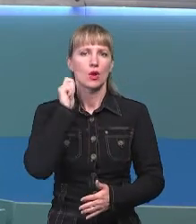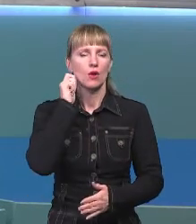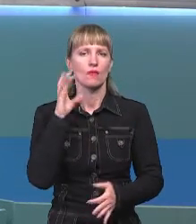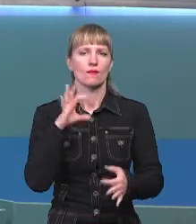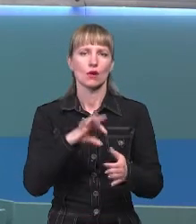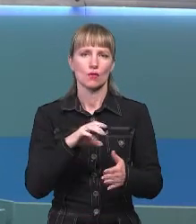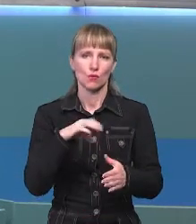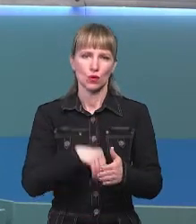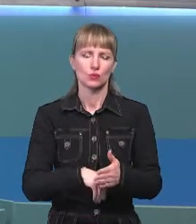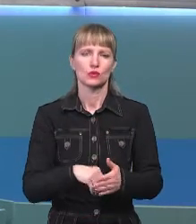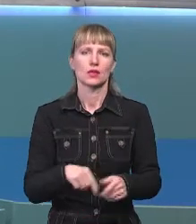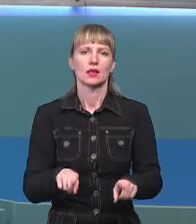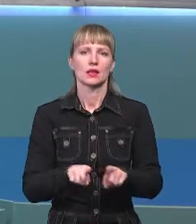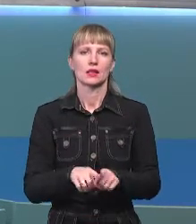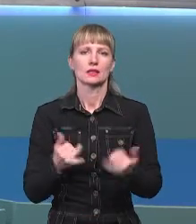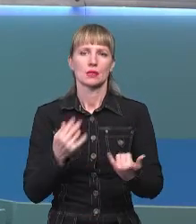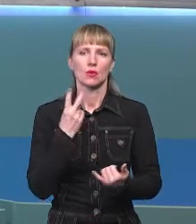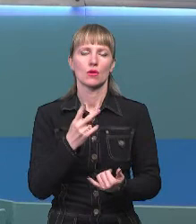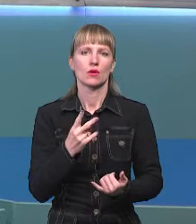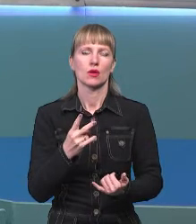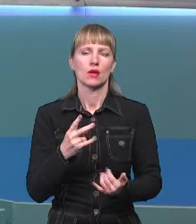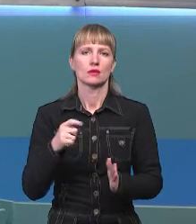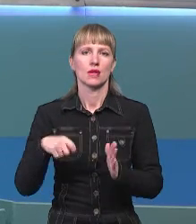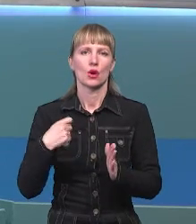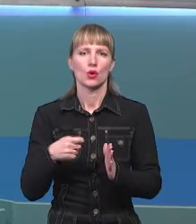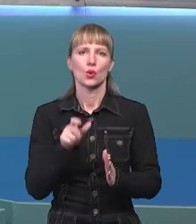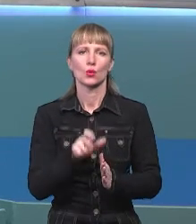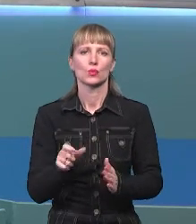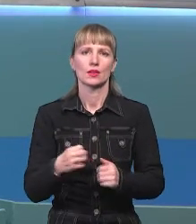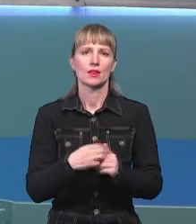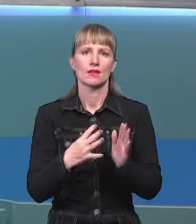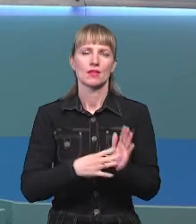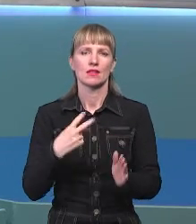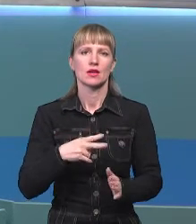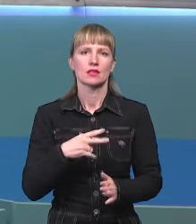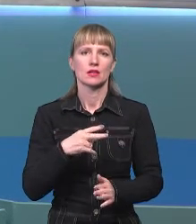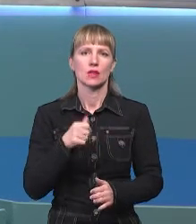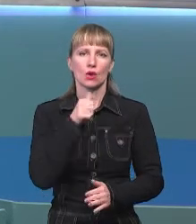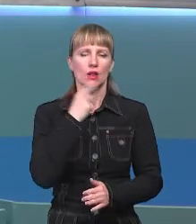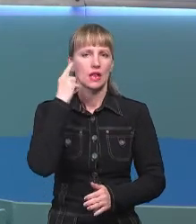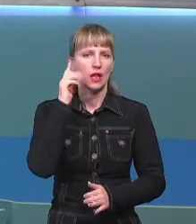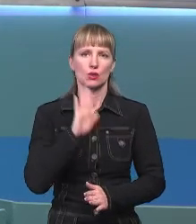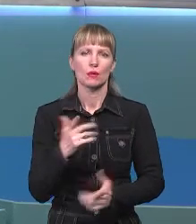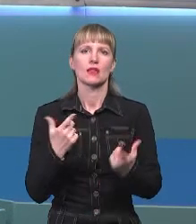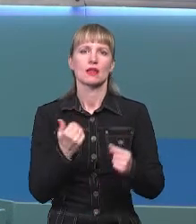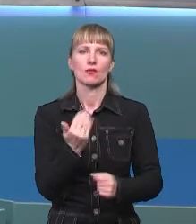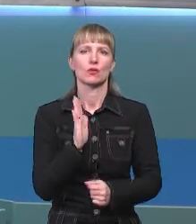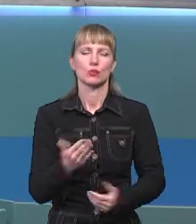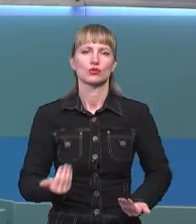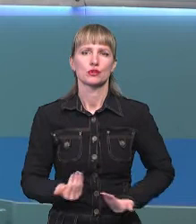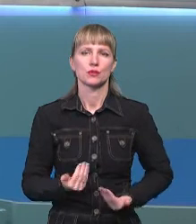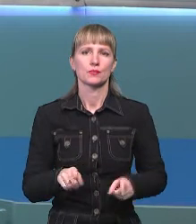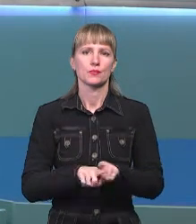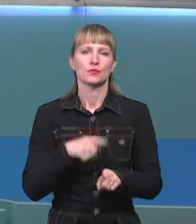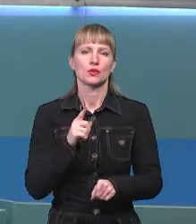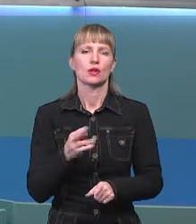І так, звісно, що ми зараз побачили з вами на роліку, люди в 19-20 років зовсім не замислюються, де вони будуть жити. Так,